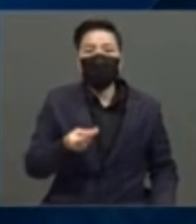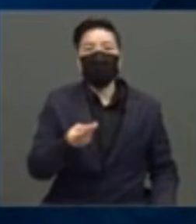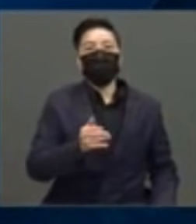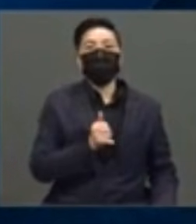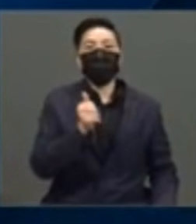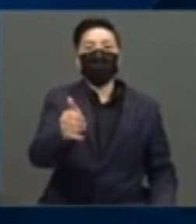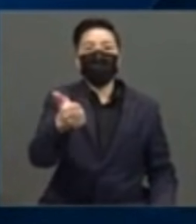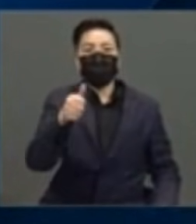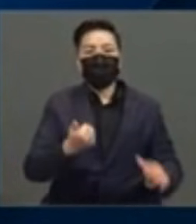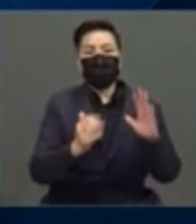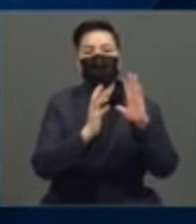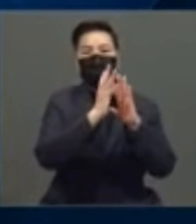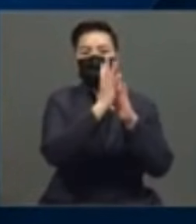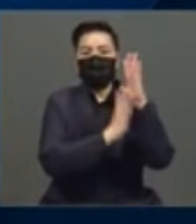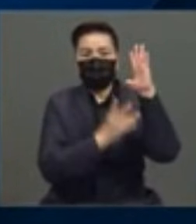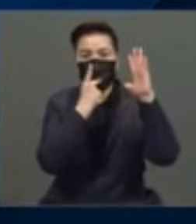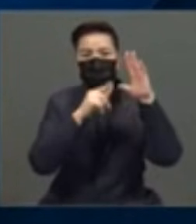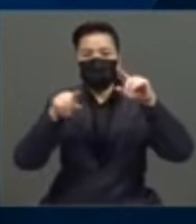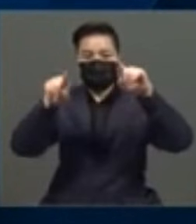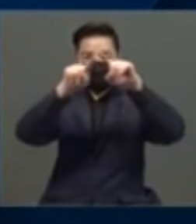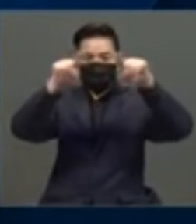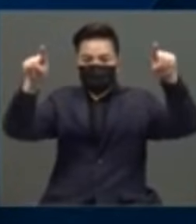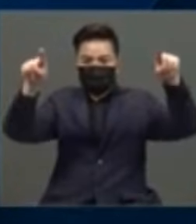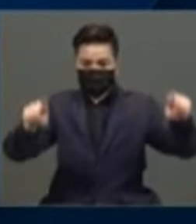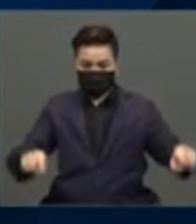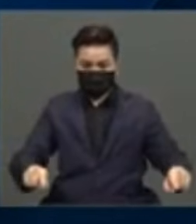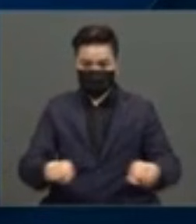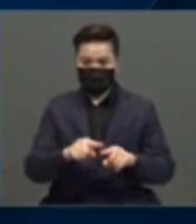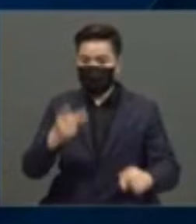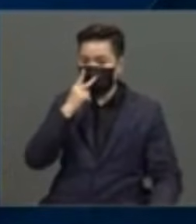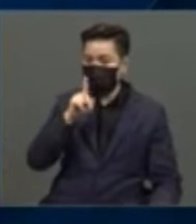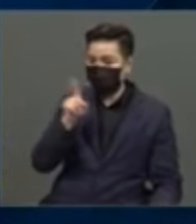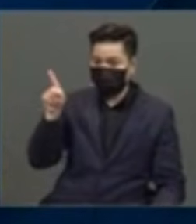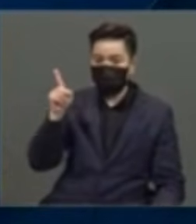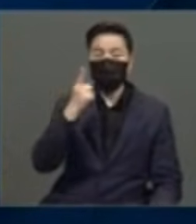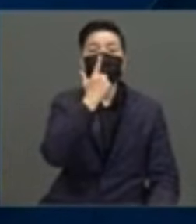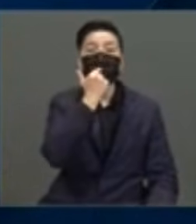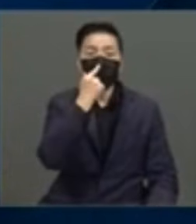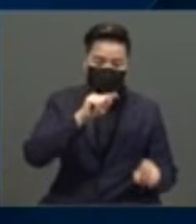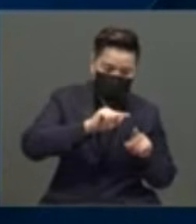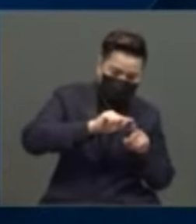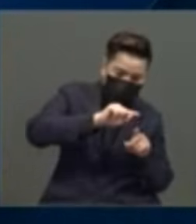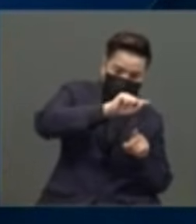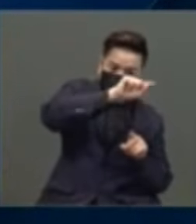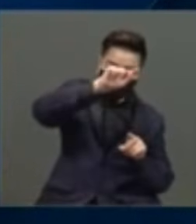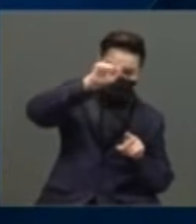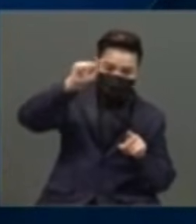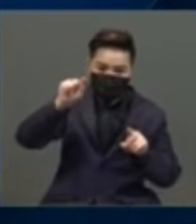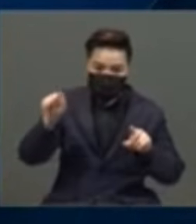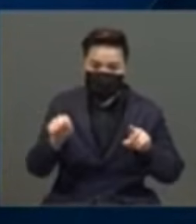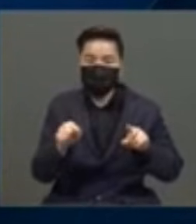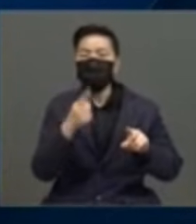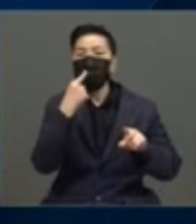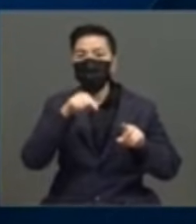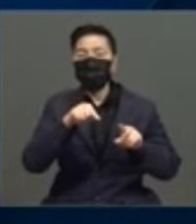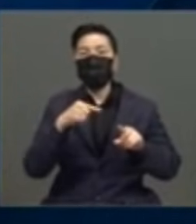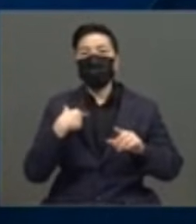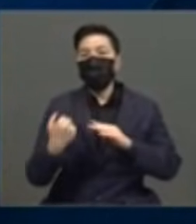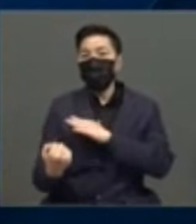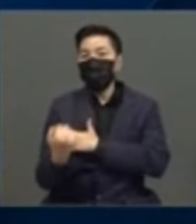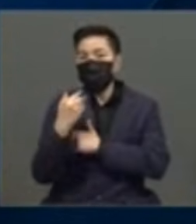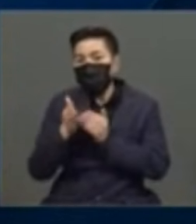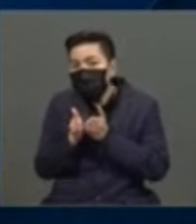นะครับว่าแผนที่ตรงนี้ที่ทำกรอบสีแดงๆขึ้นมาเนี่ยทางฝ่ายมั่นคงได้มีการพูดคุยกันเมื่อเช้